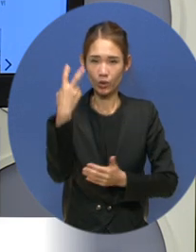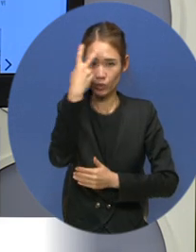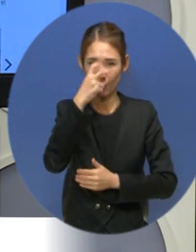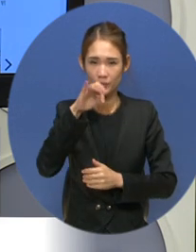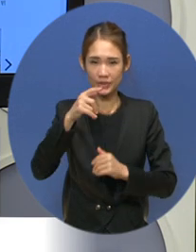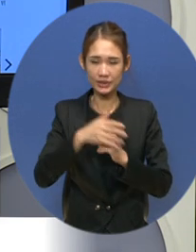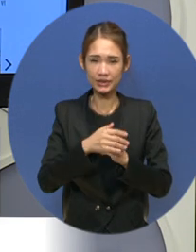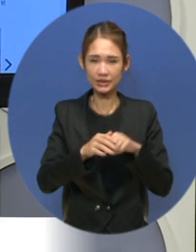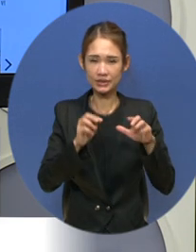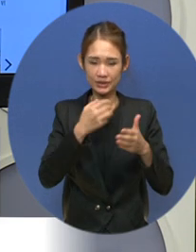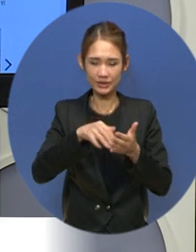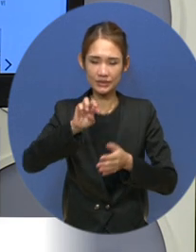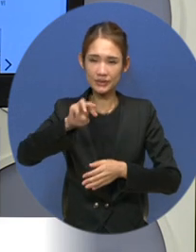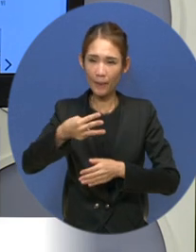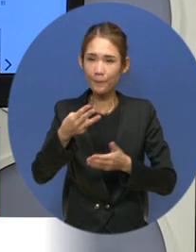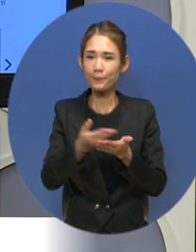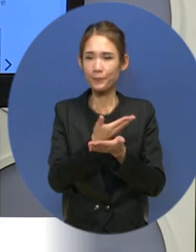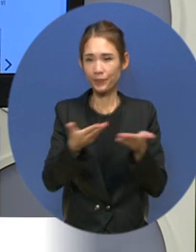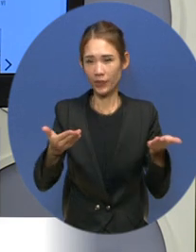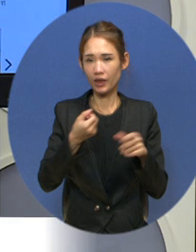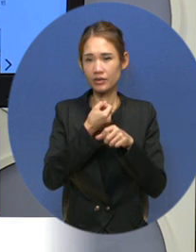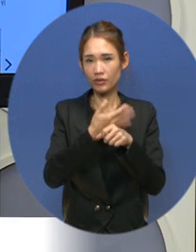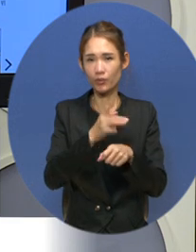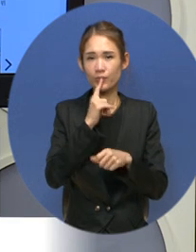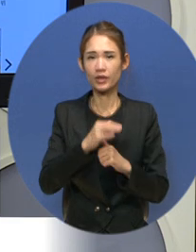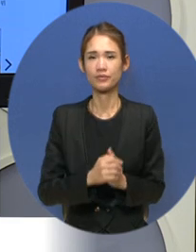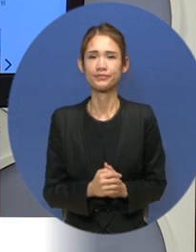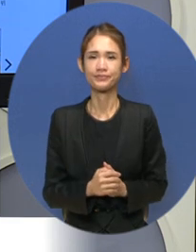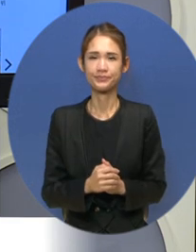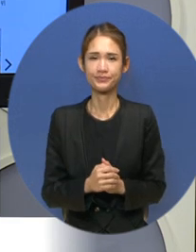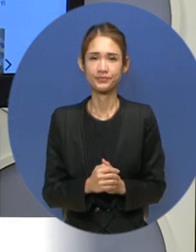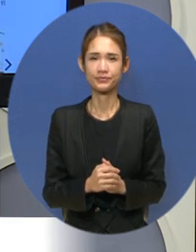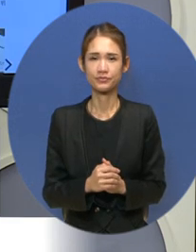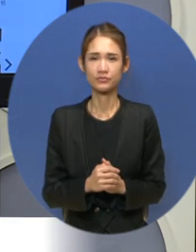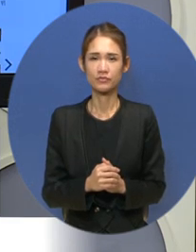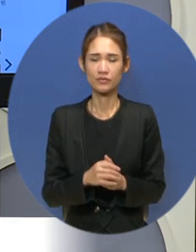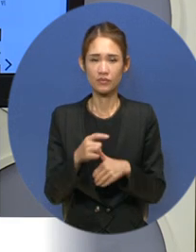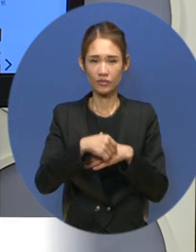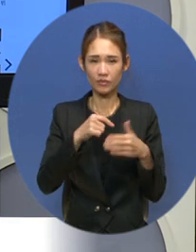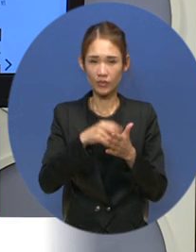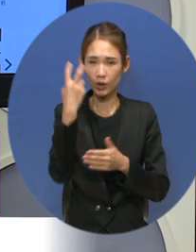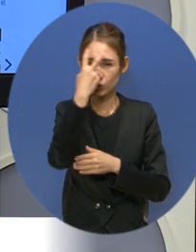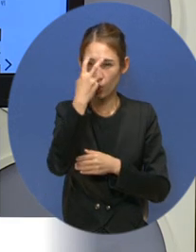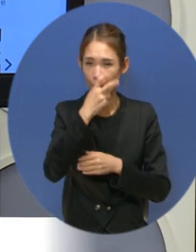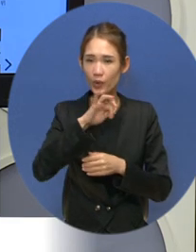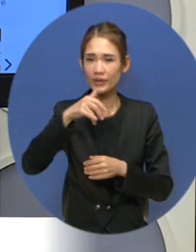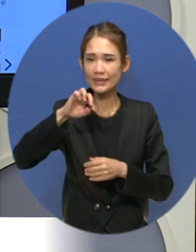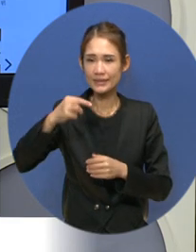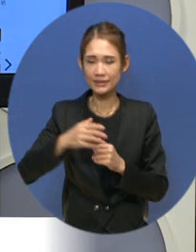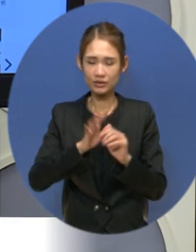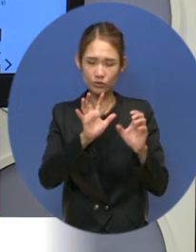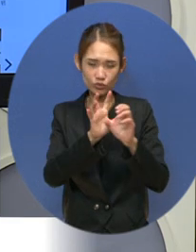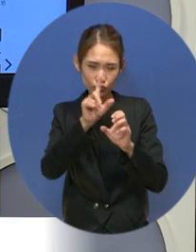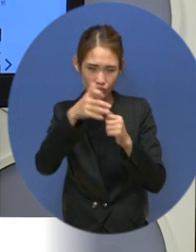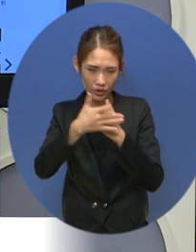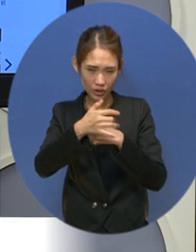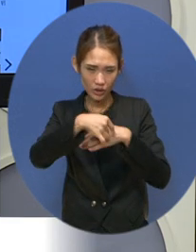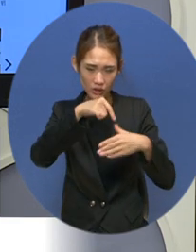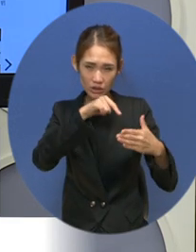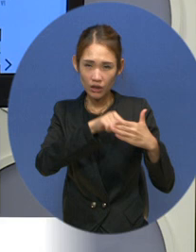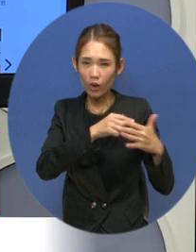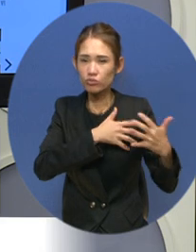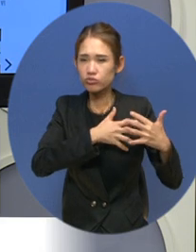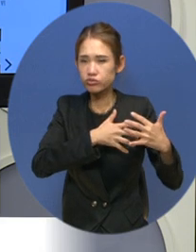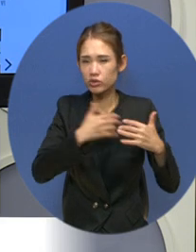300개를 전달했다고 지난 26일 밝혔습니다 마음 도구 키트는 코랄 그로 인한 심리적 불안과